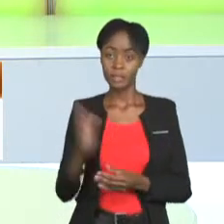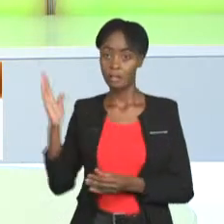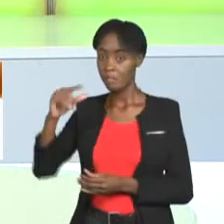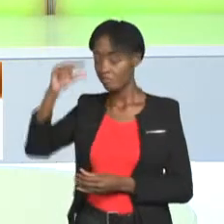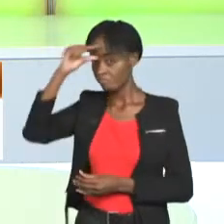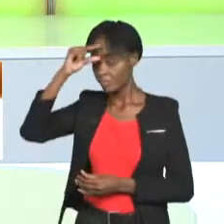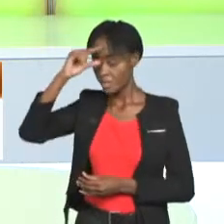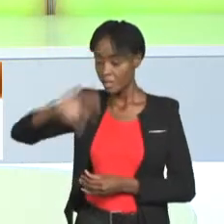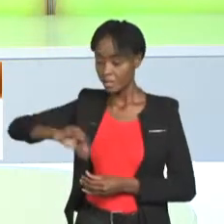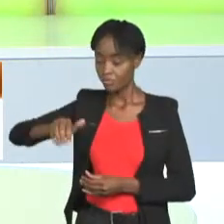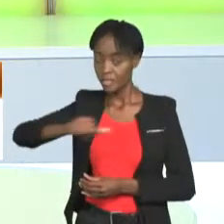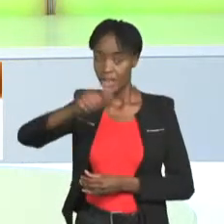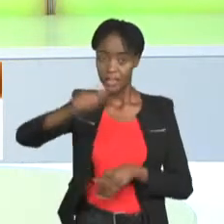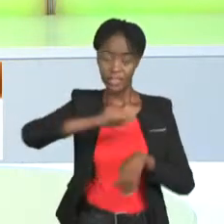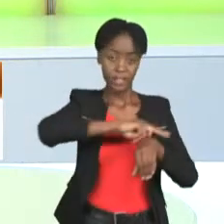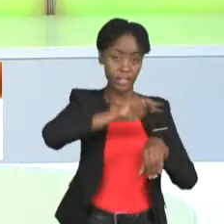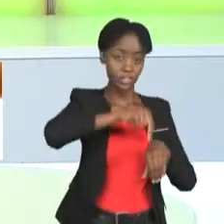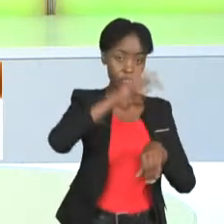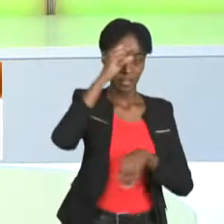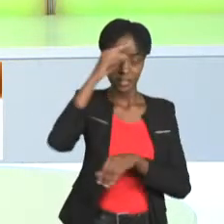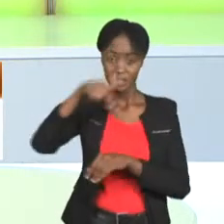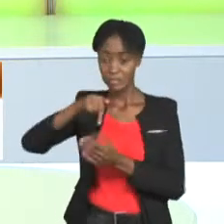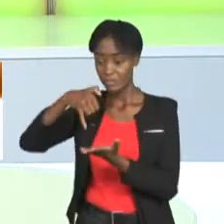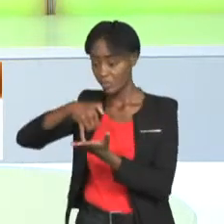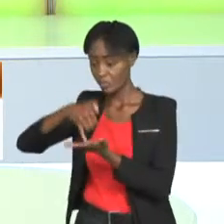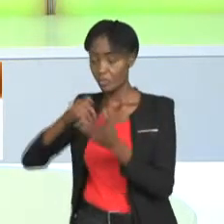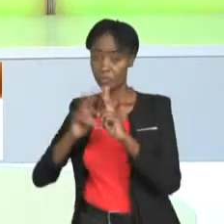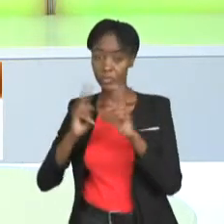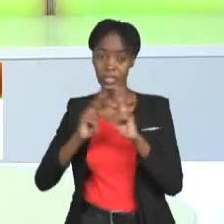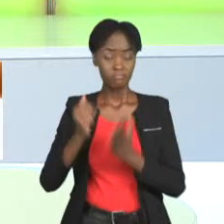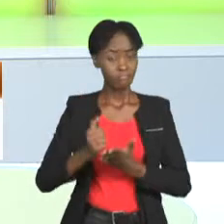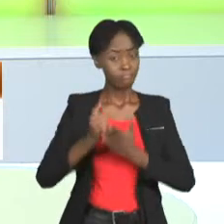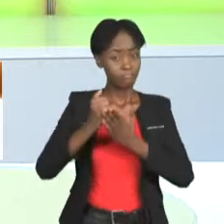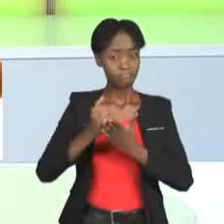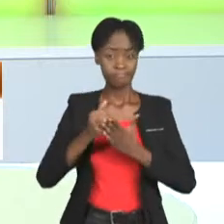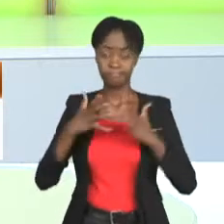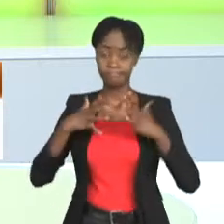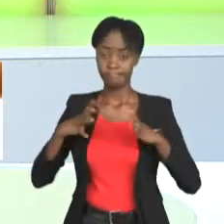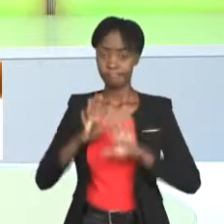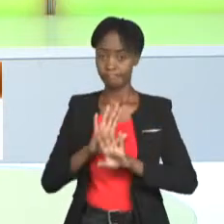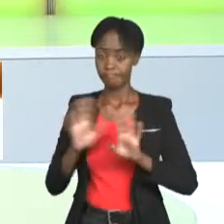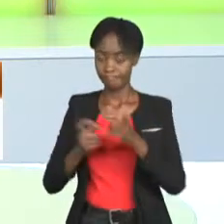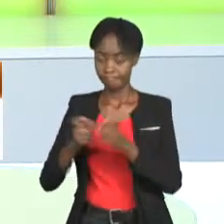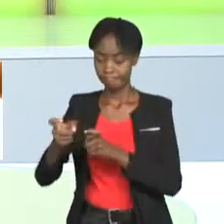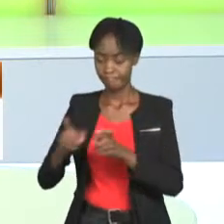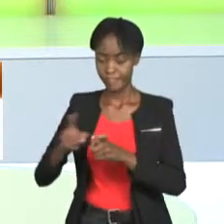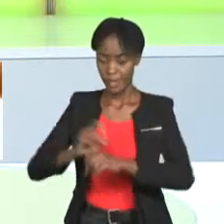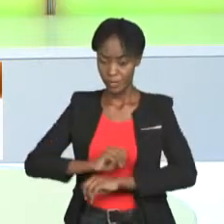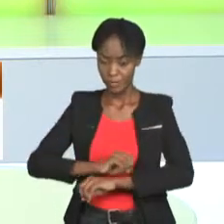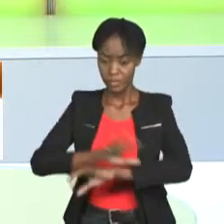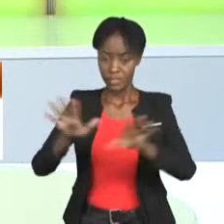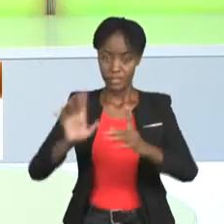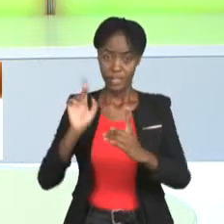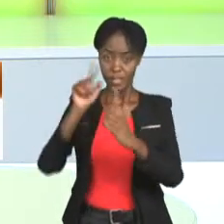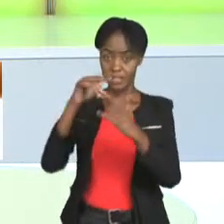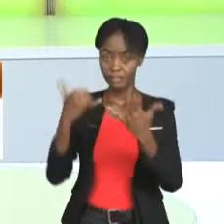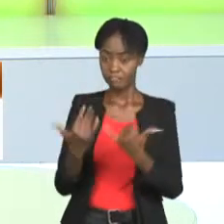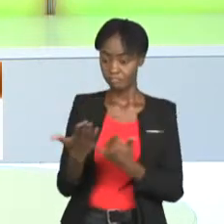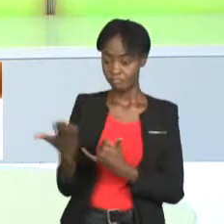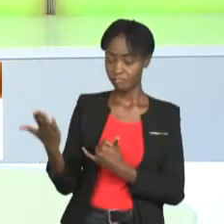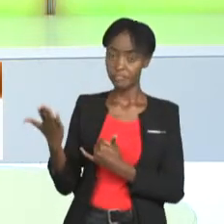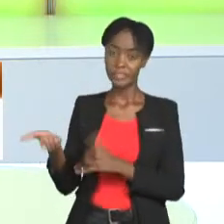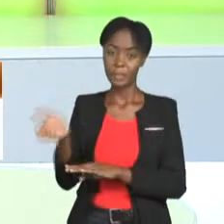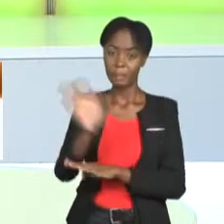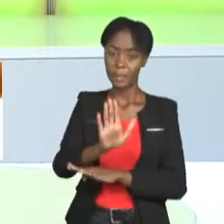ushirikiano na serikali kuu, hata hivyo, imeingilia kati ili kusaidia wenyeji kukabili nzige hawa ambao hadi kufikia sasa tayari